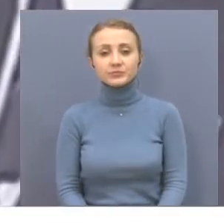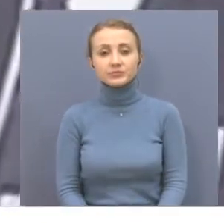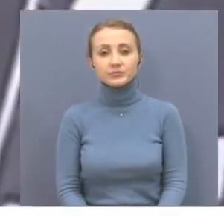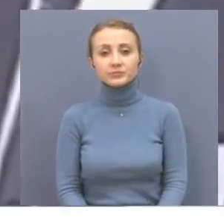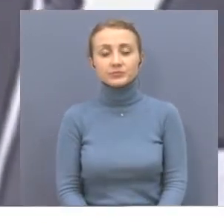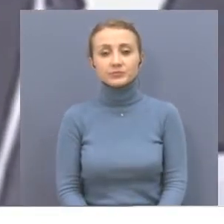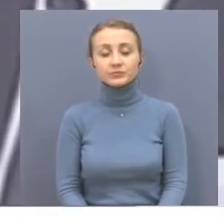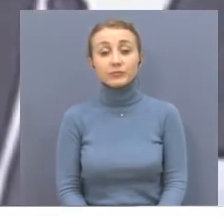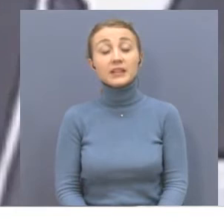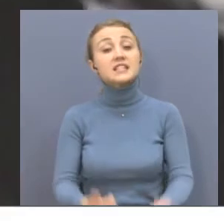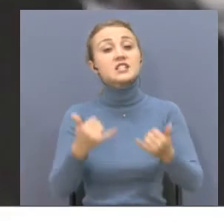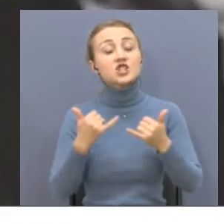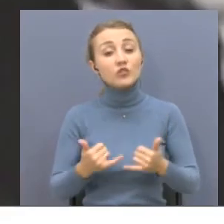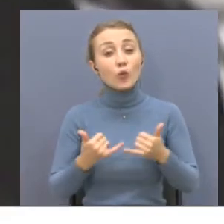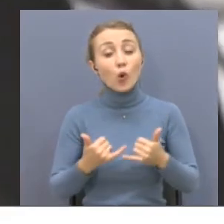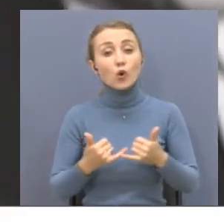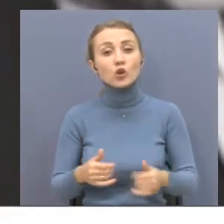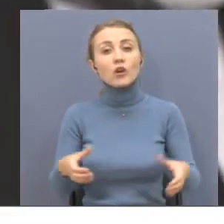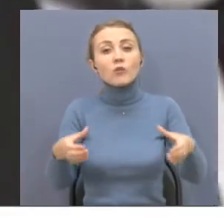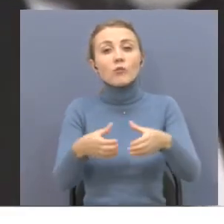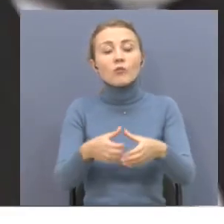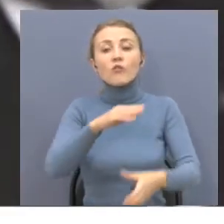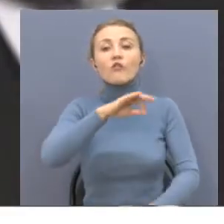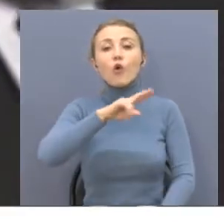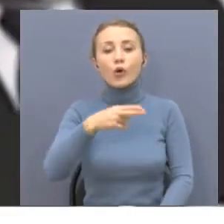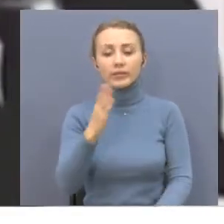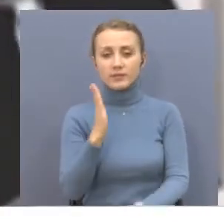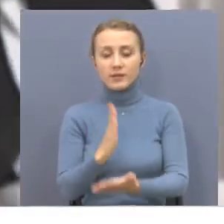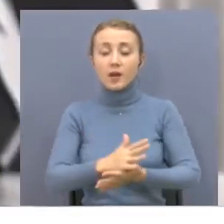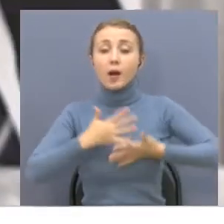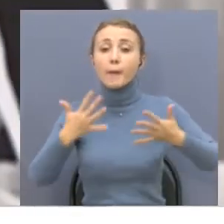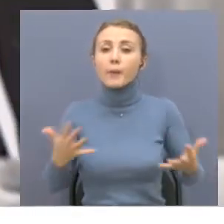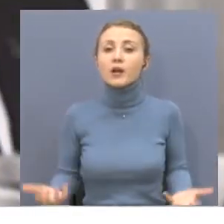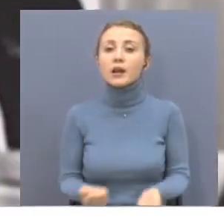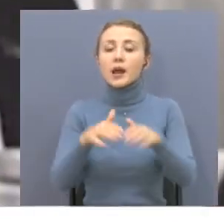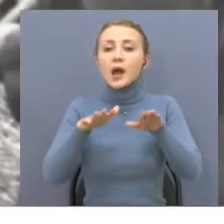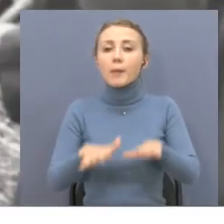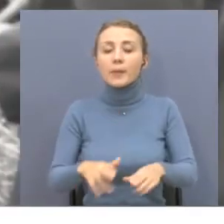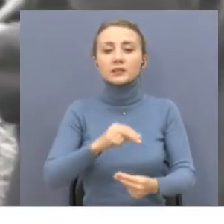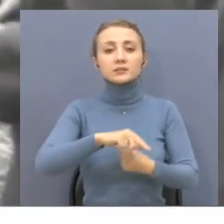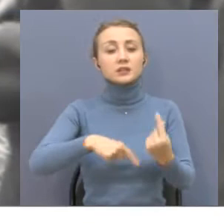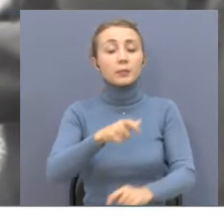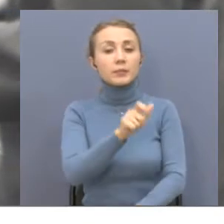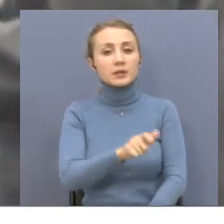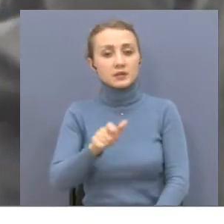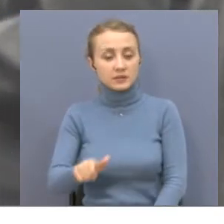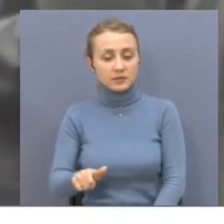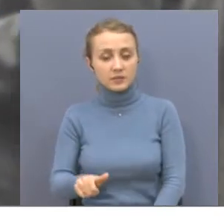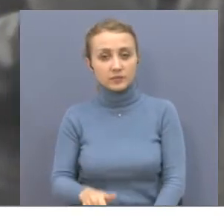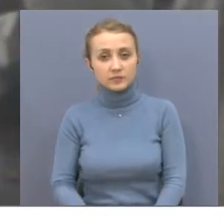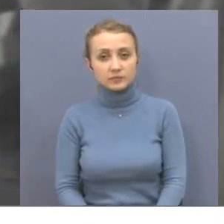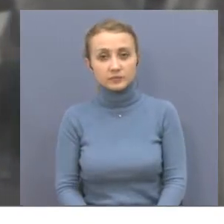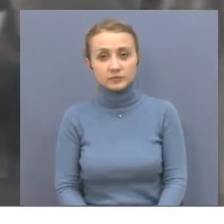Еркін Әуелбеков атындағы қор құрылған, яғни жергілікті кәсіпкерлерде бұл іске қолдау танытуда. Ерін ұлықтап, еңбегін